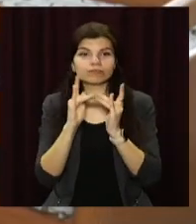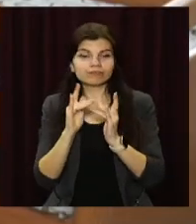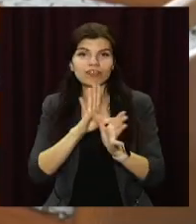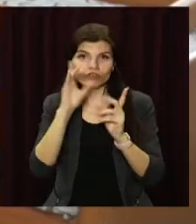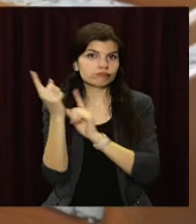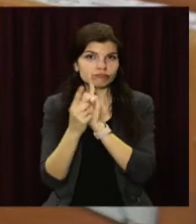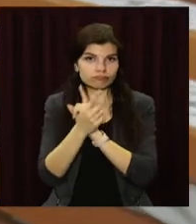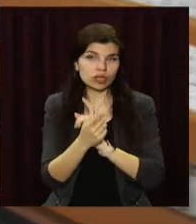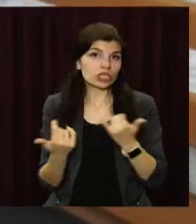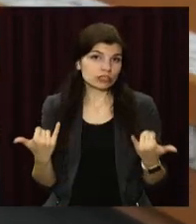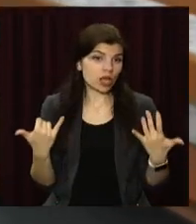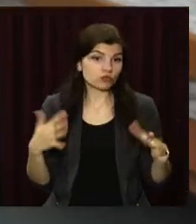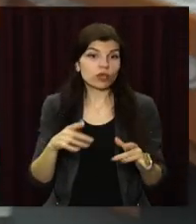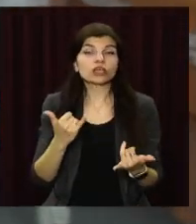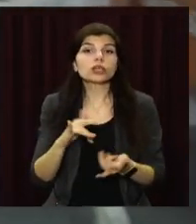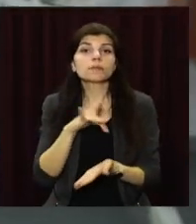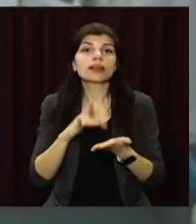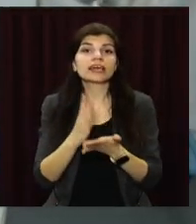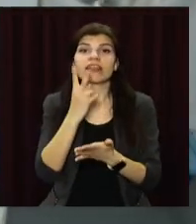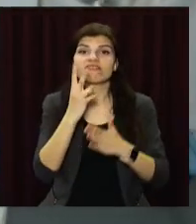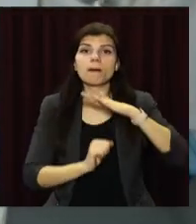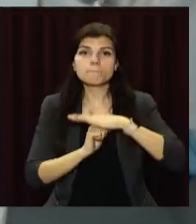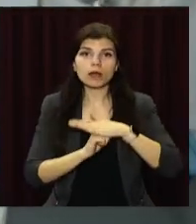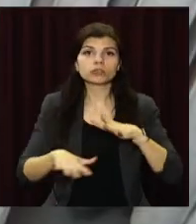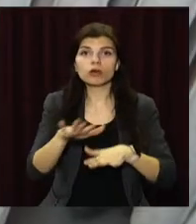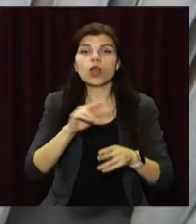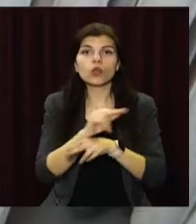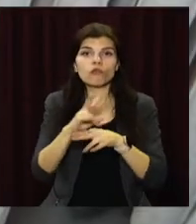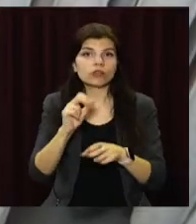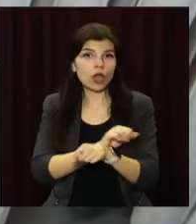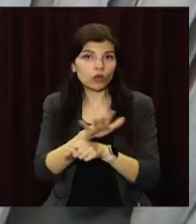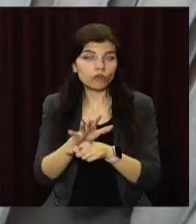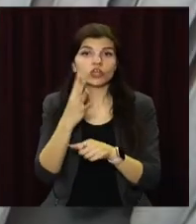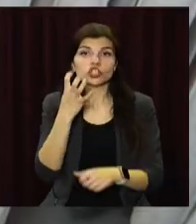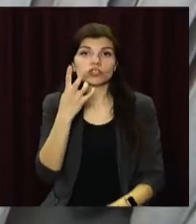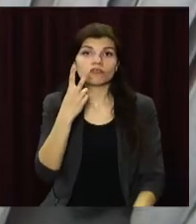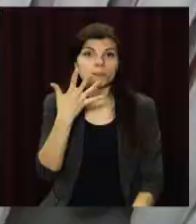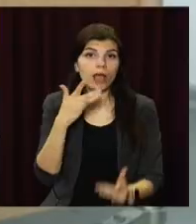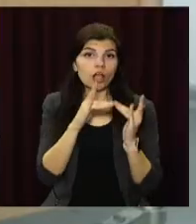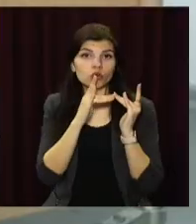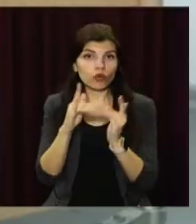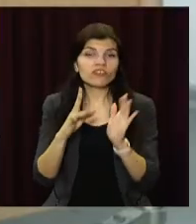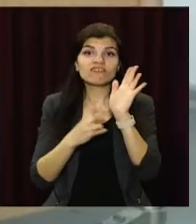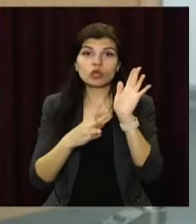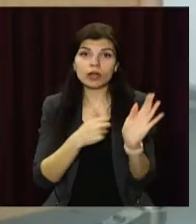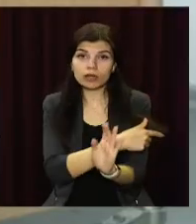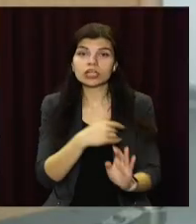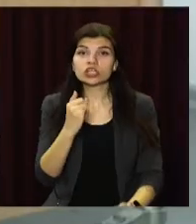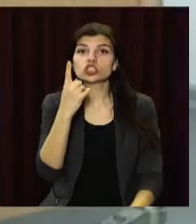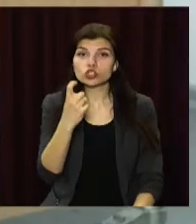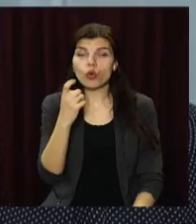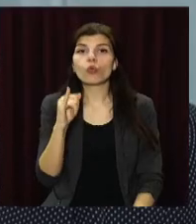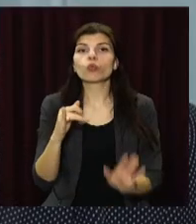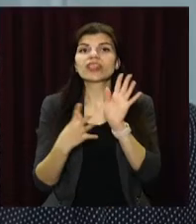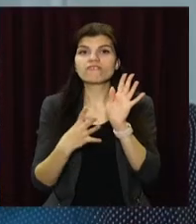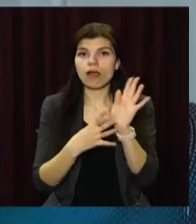змінили корпус вже зараз. Тепер місто має 2 бази для лікування хворих на ковід – 425 ліжок у 7-й лікарні та 100 у